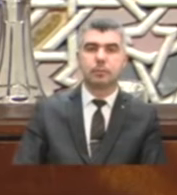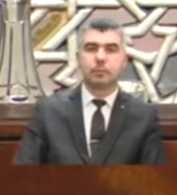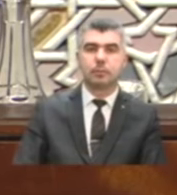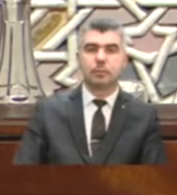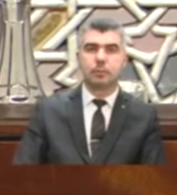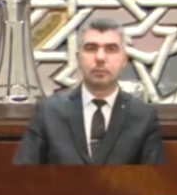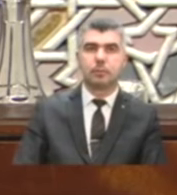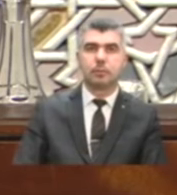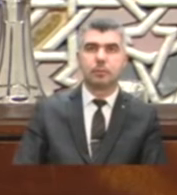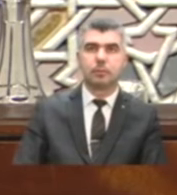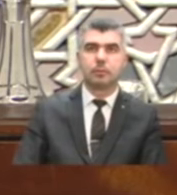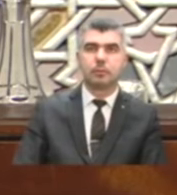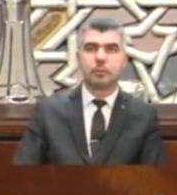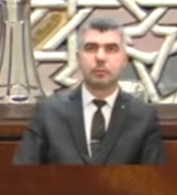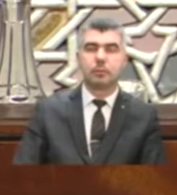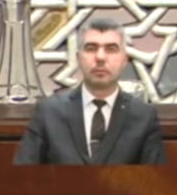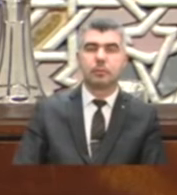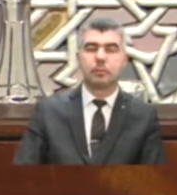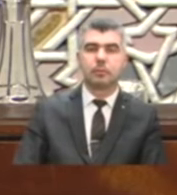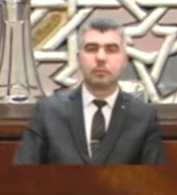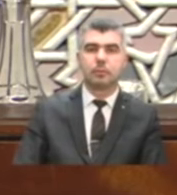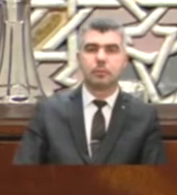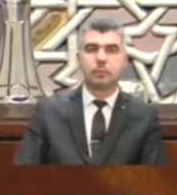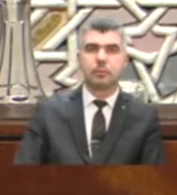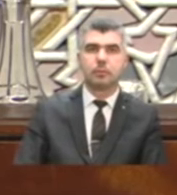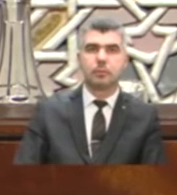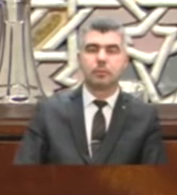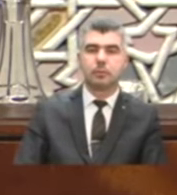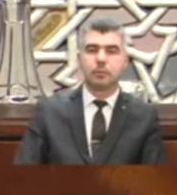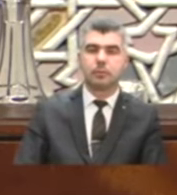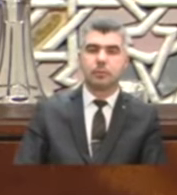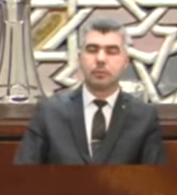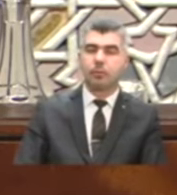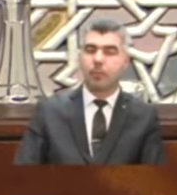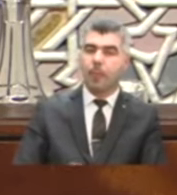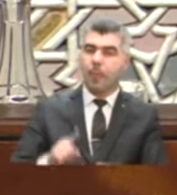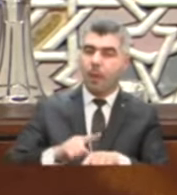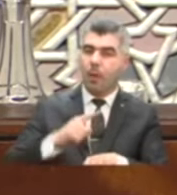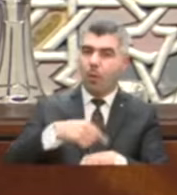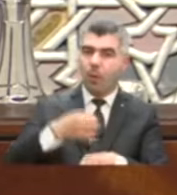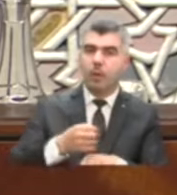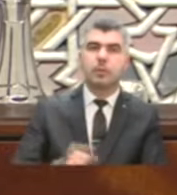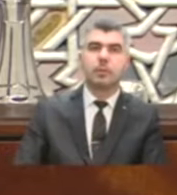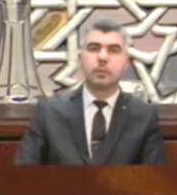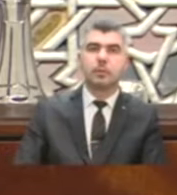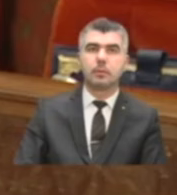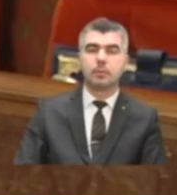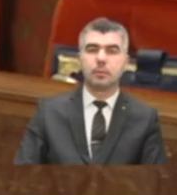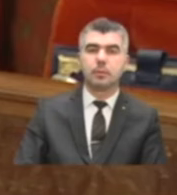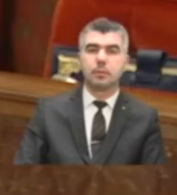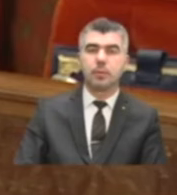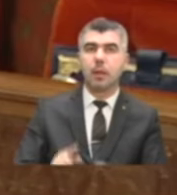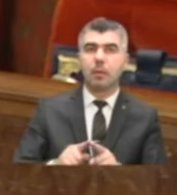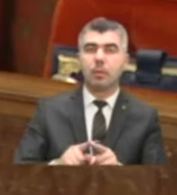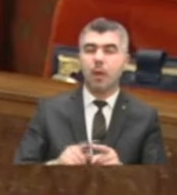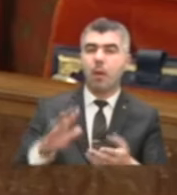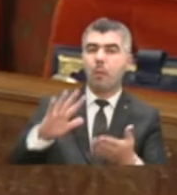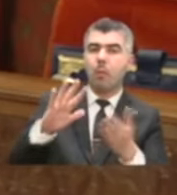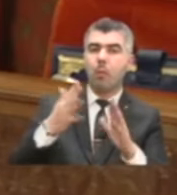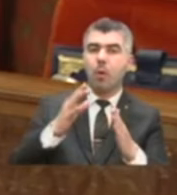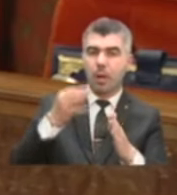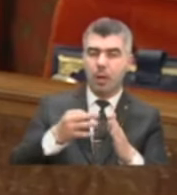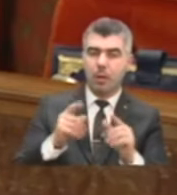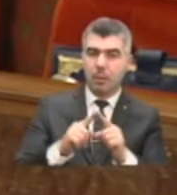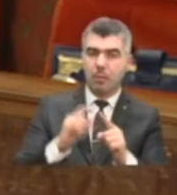سيد نائب انتهى محترم. الوقت سيد الوزير. لا باقي، تفضل. الظاهره المناخيه اللي تتكلم عليها